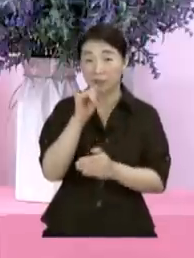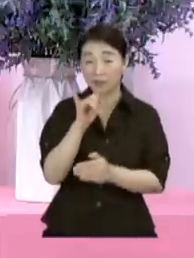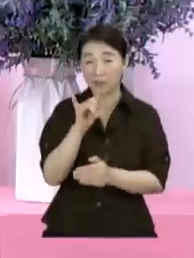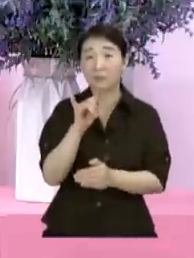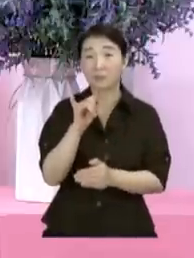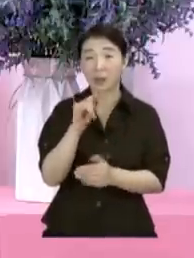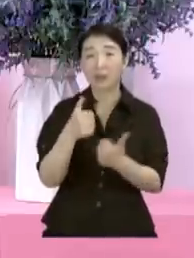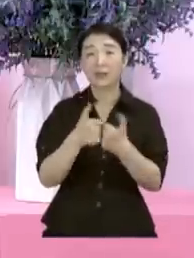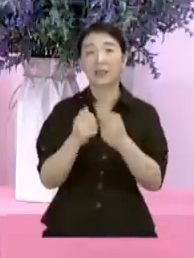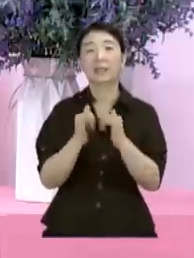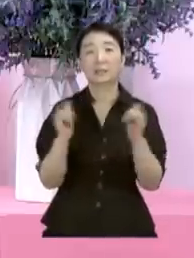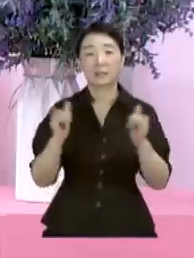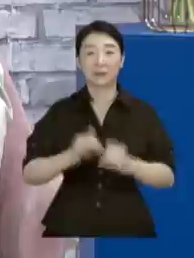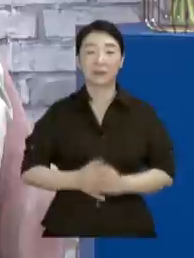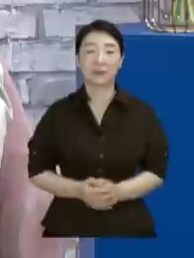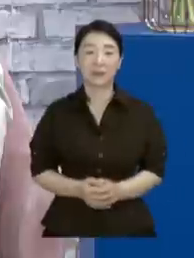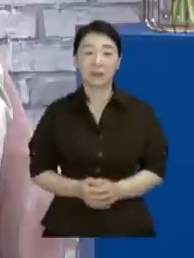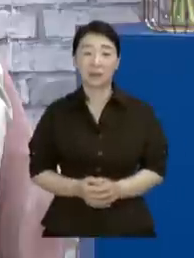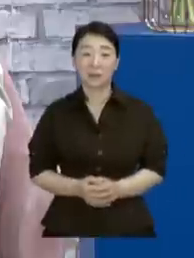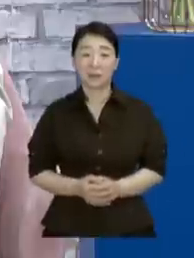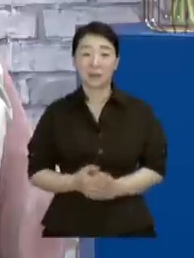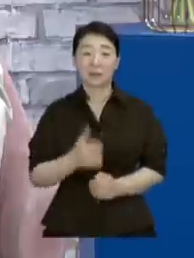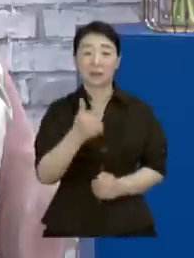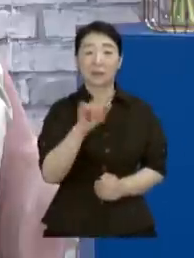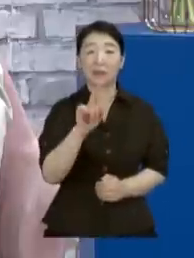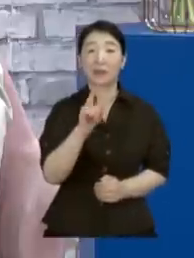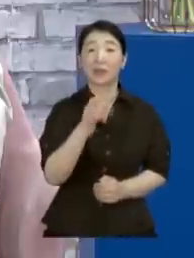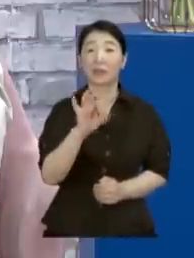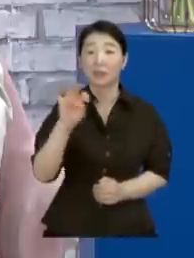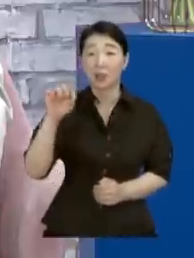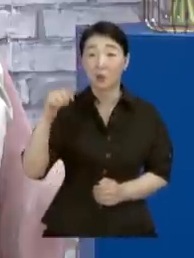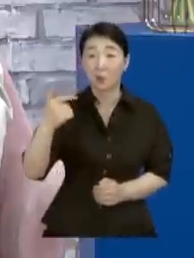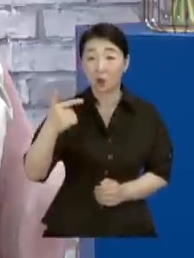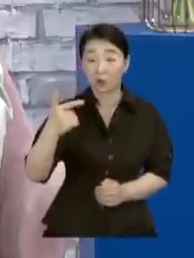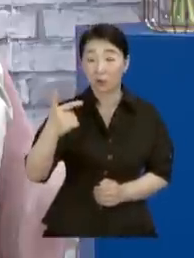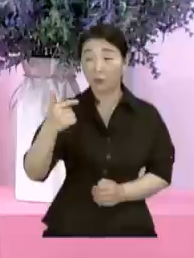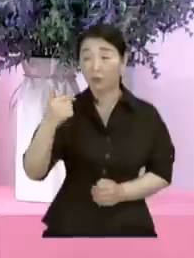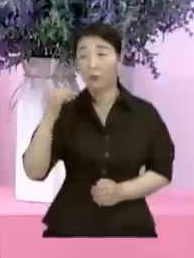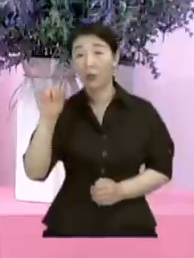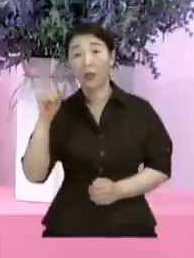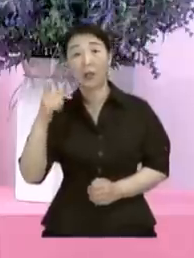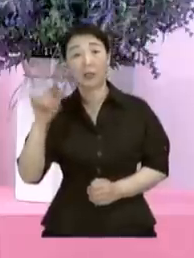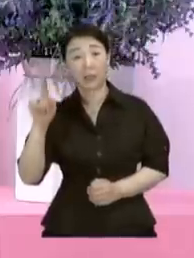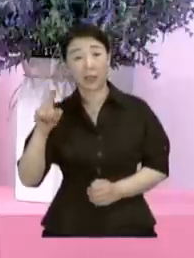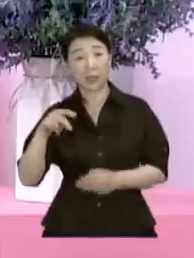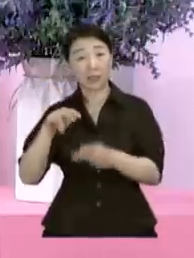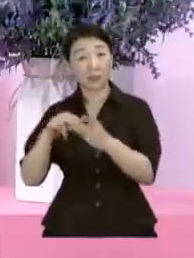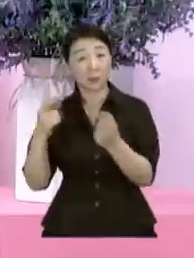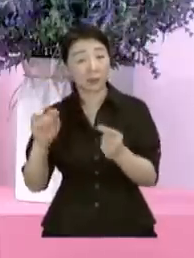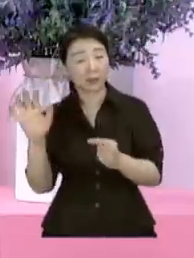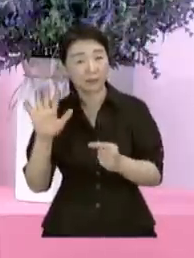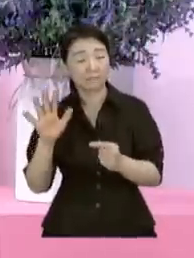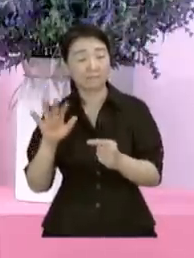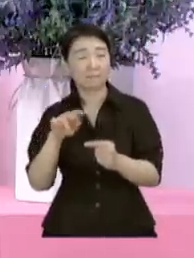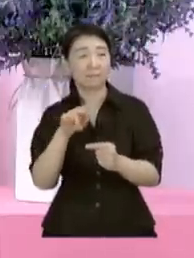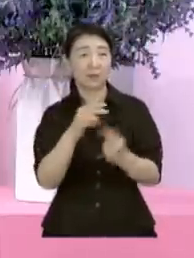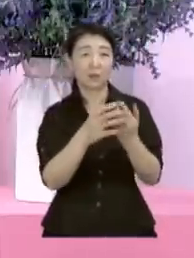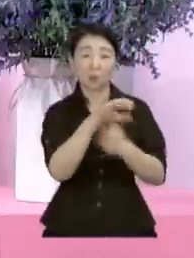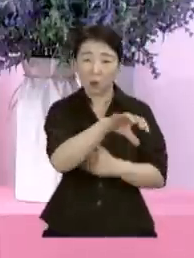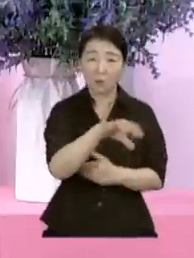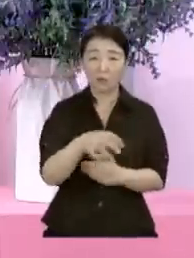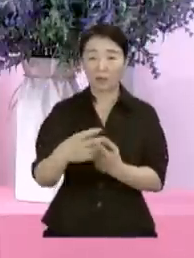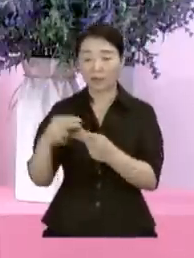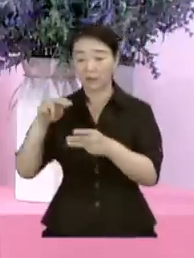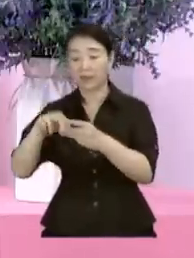예, 탈북민 상담사예요. 그 하나원이라는 내가 그 하나센터를 말씀하시는 건가요? 아, 하나원이랑은 달라요. 하나원은